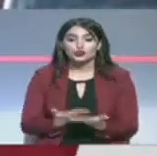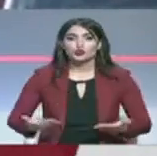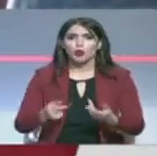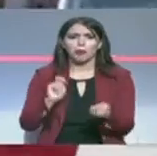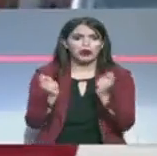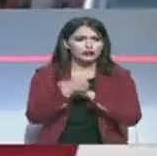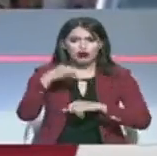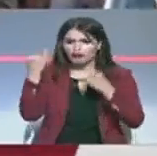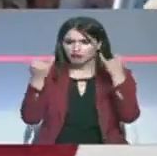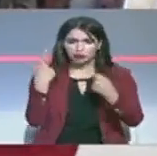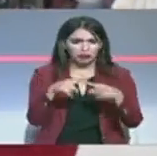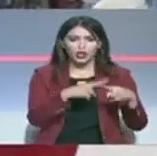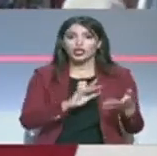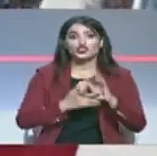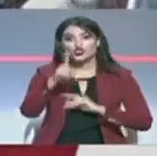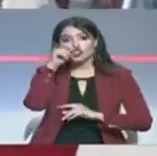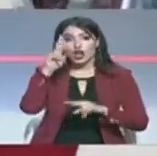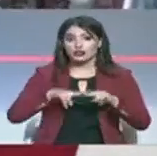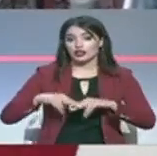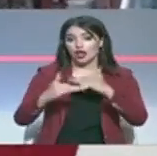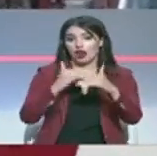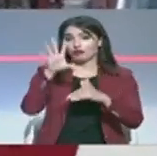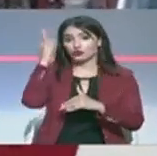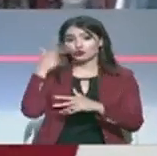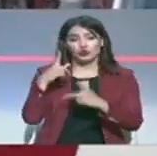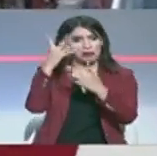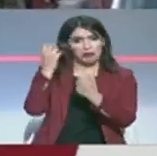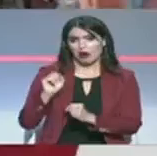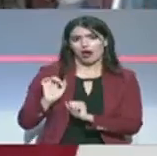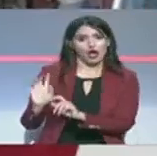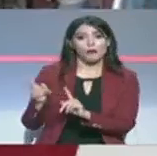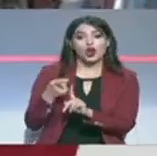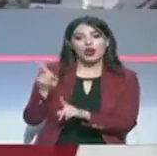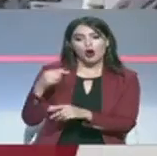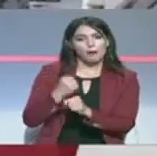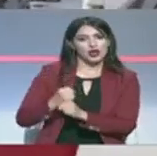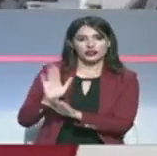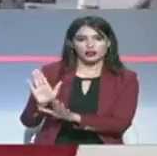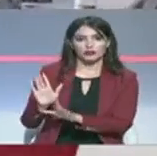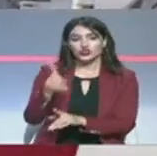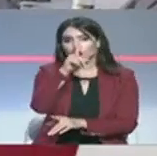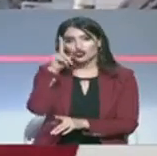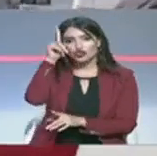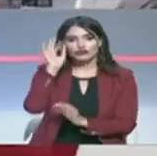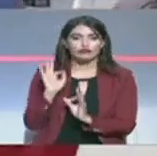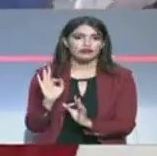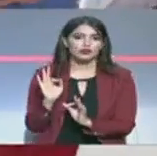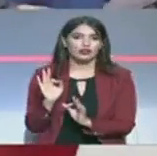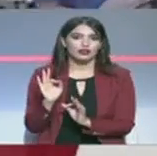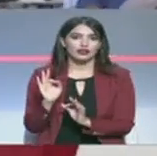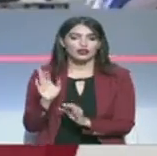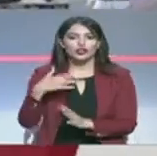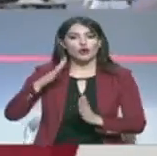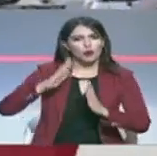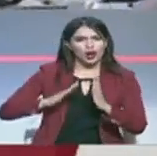حكاية، فهمتي؟ إن شاء الله يرجلونا البلاد وكا وربي معاهم، ليسونسيال خليهم يخدموا. إن شاء الله يا خويا يشدوا